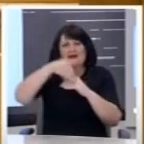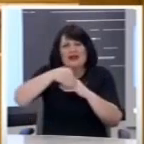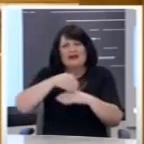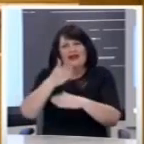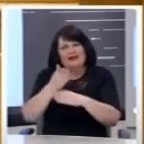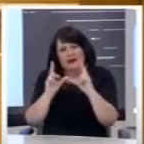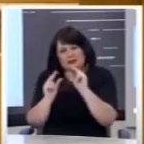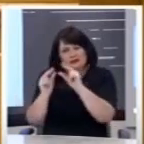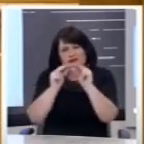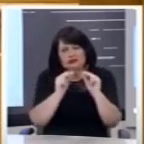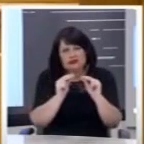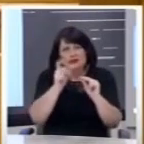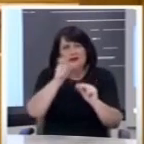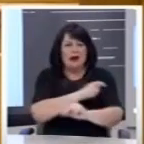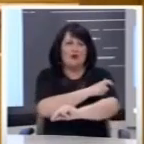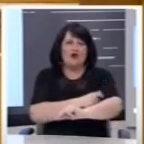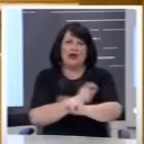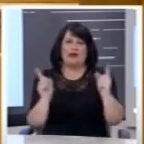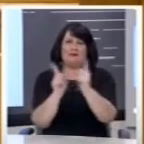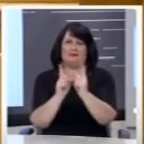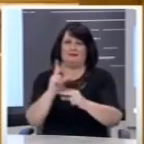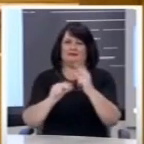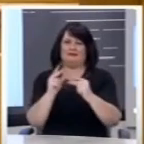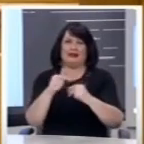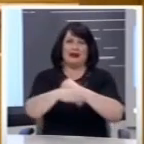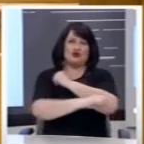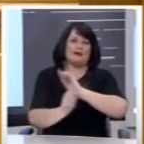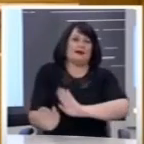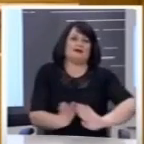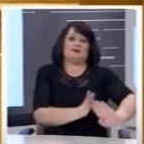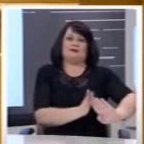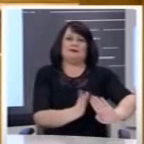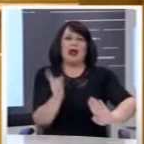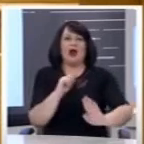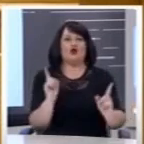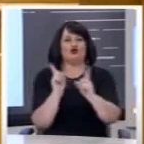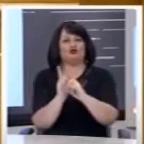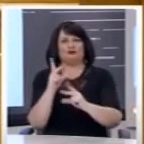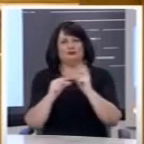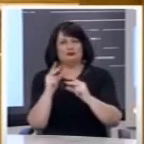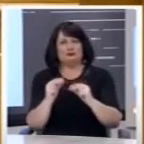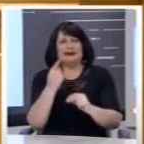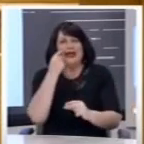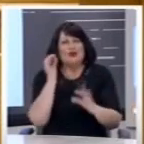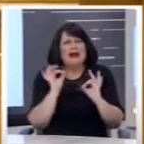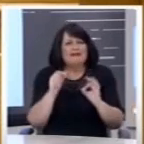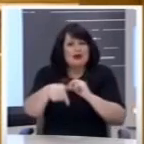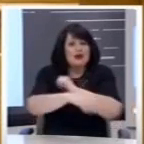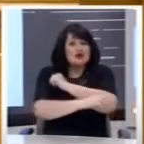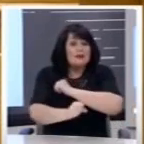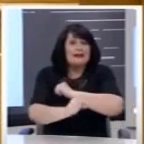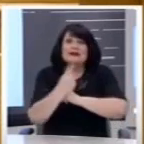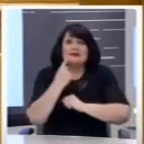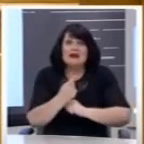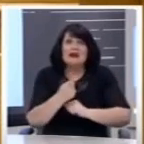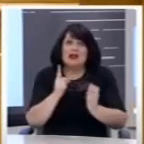με συγκεκριμένο άνθρωπο από τον ΟΗΕ ενάντια στη θέση του Γενικού Γραμματέα. Αλλά πρέπει να παρακολουθούμε τι ακριβώς είπε ο Γενικός Γραμματέας. Ότι πρέπει να